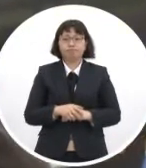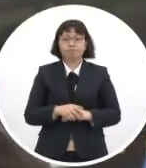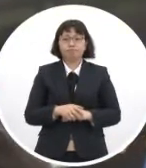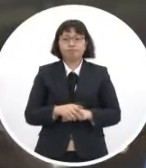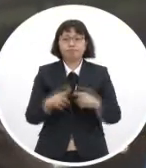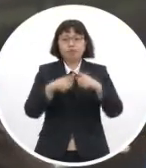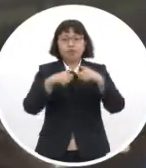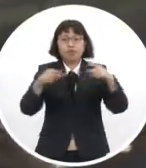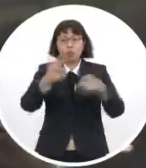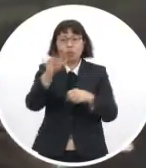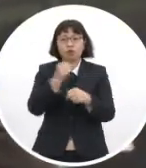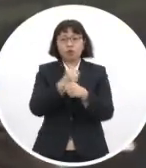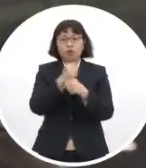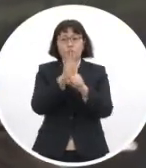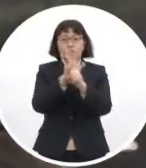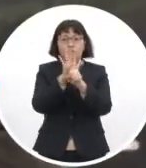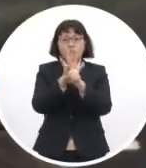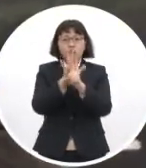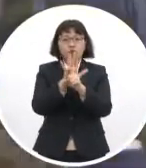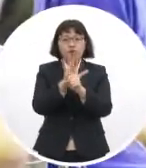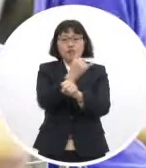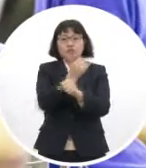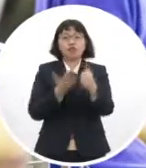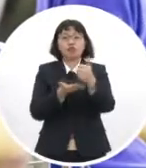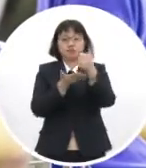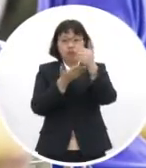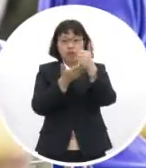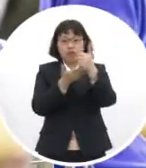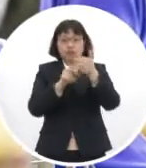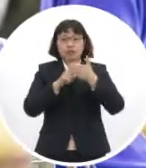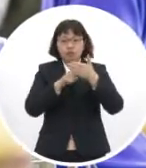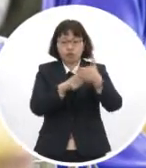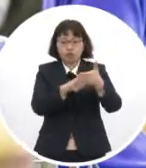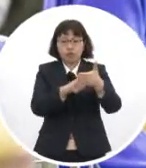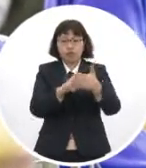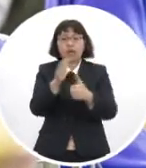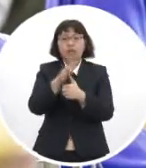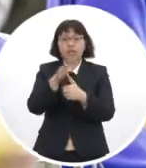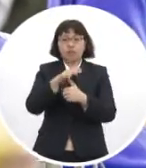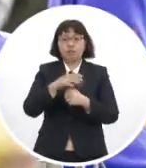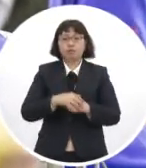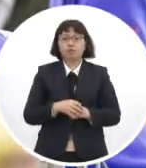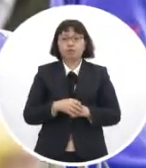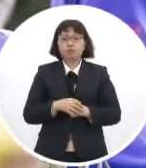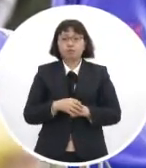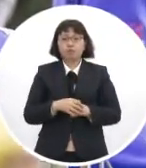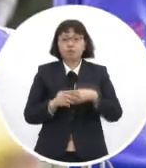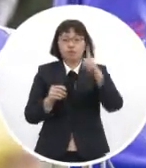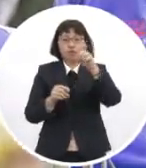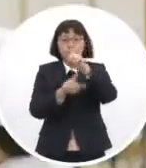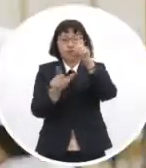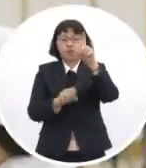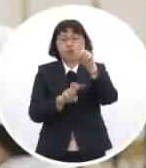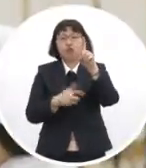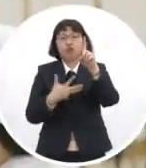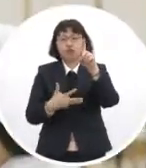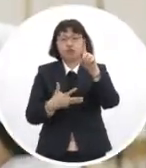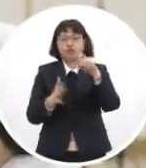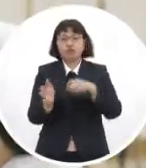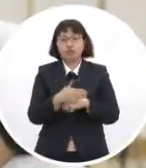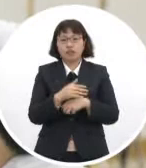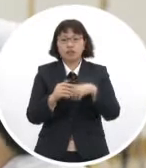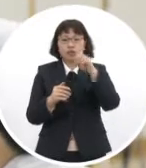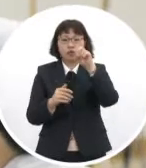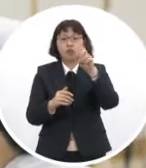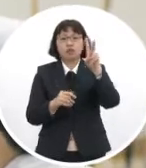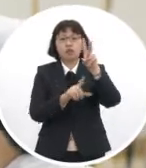日本のものづくりを支える人材育成に力を入れている愛知県において、11月28日から12